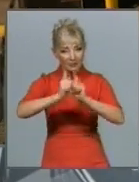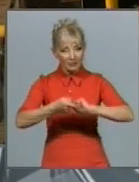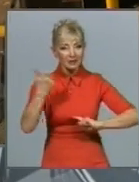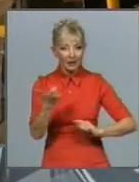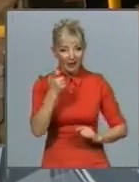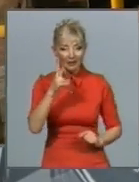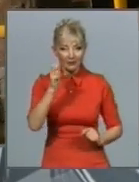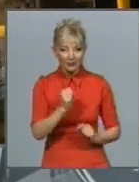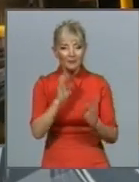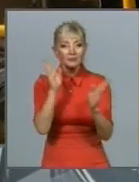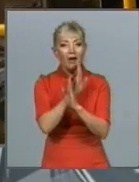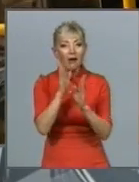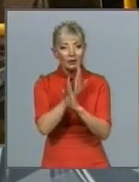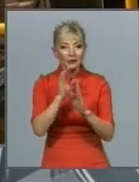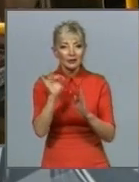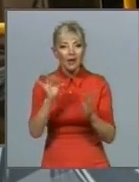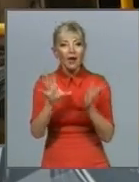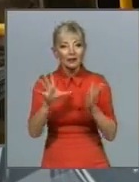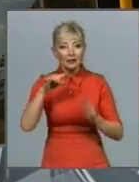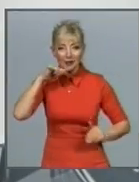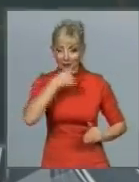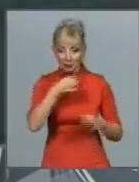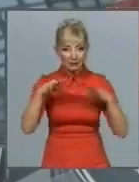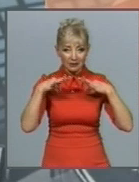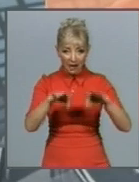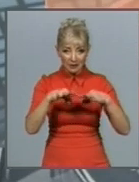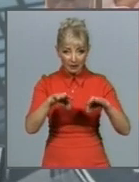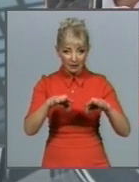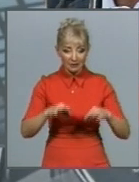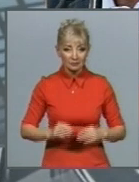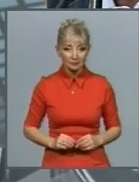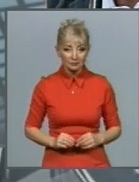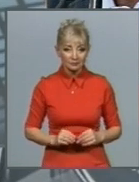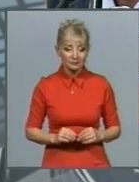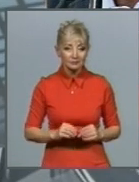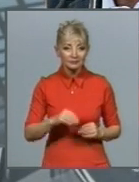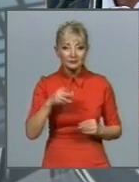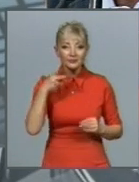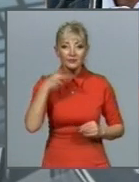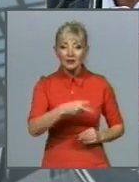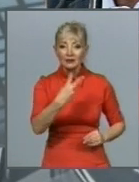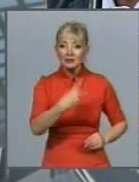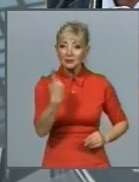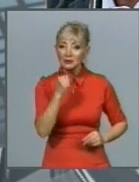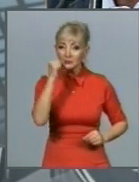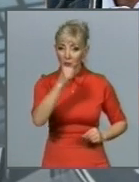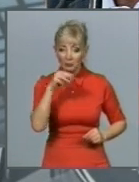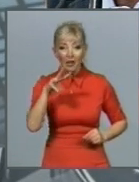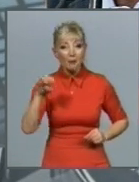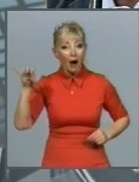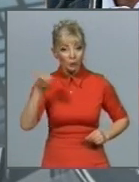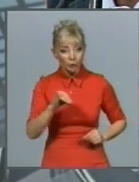на екологічний та енергоефективний транспорт. К маю 2021 года мы